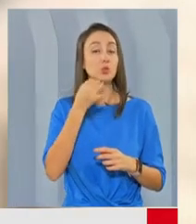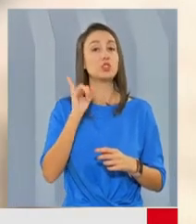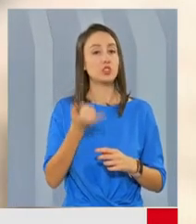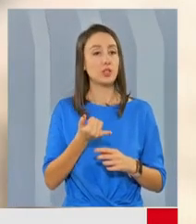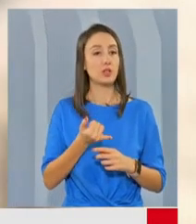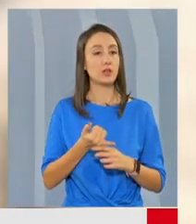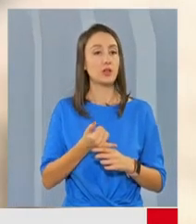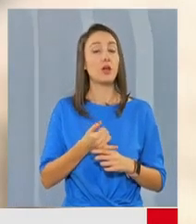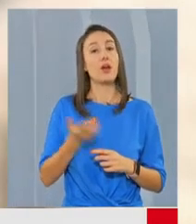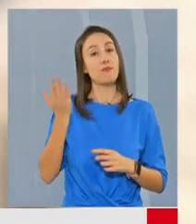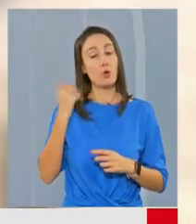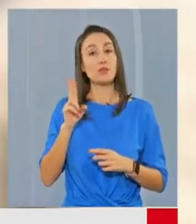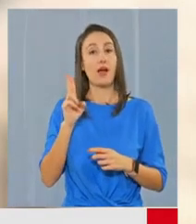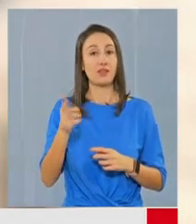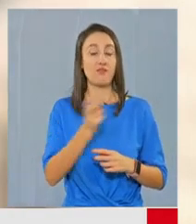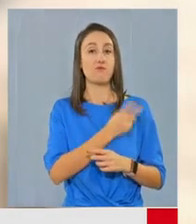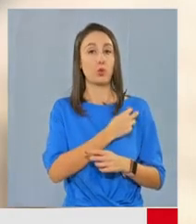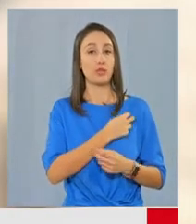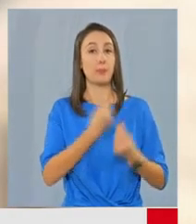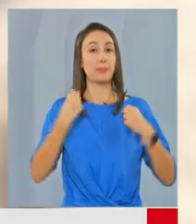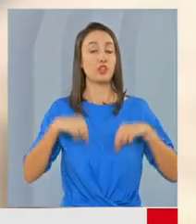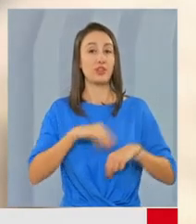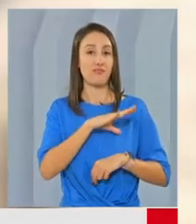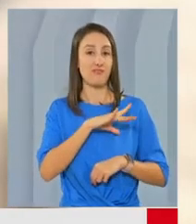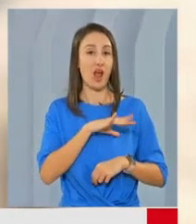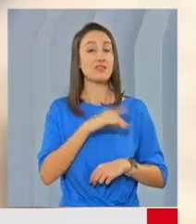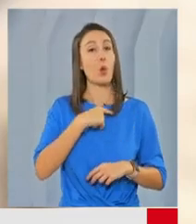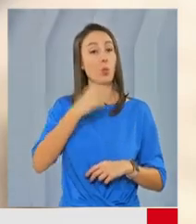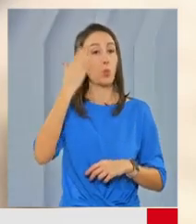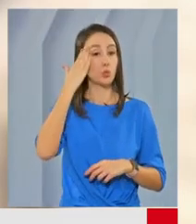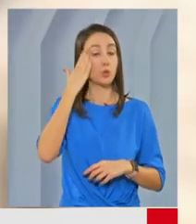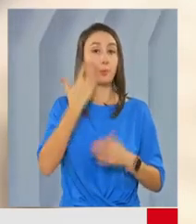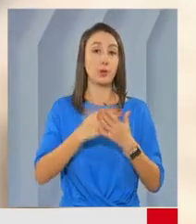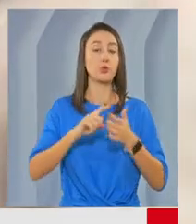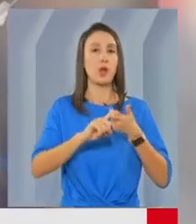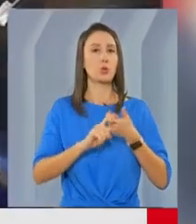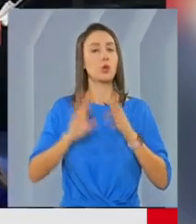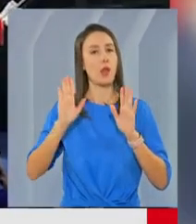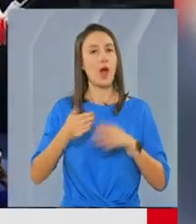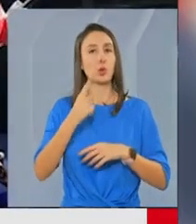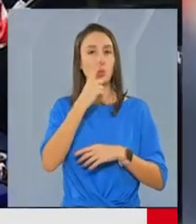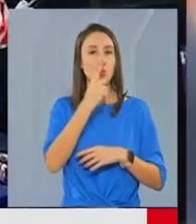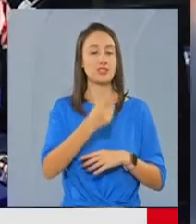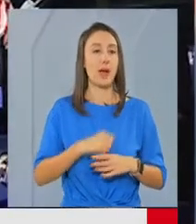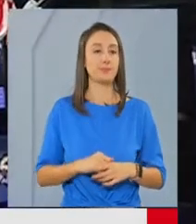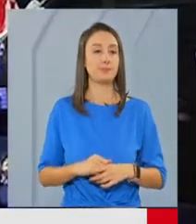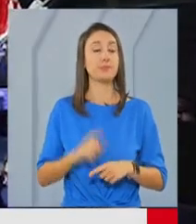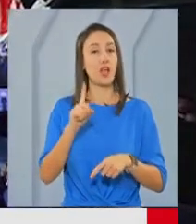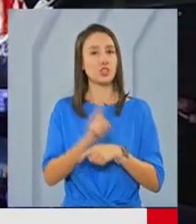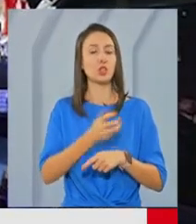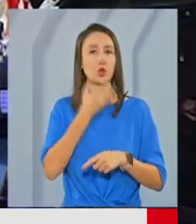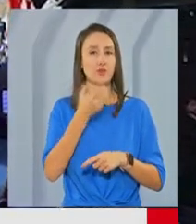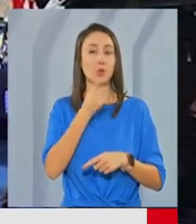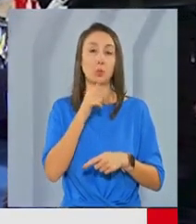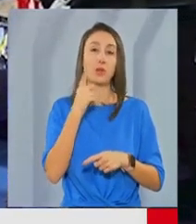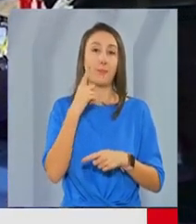Marin l Pen fost candidat la funcția de președinte al Franței cunoscută pentru legăturile pe care le are cu Rusia la aceeași conferință la